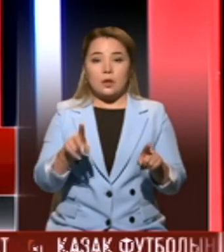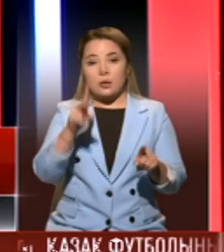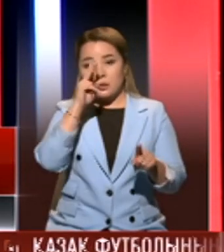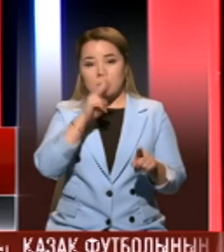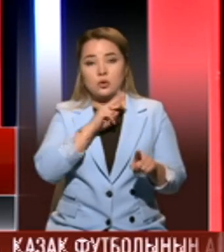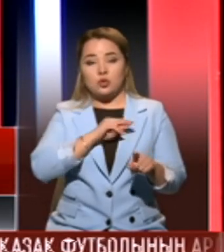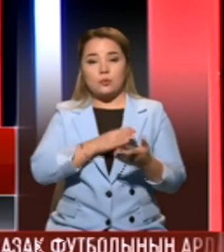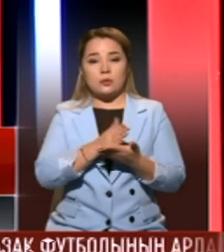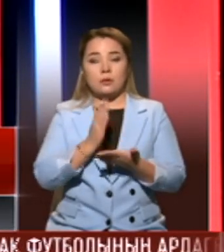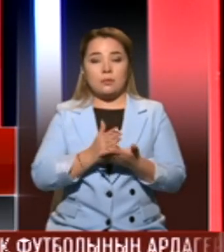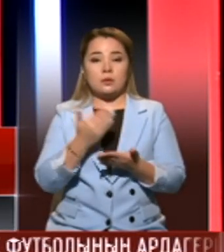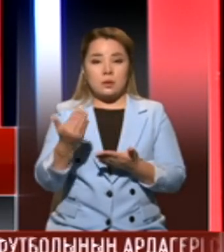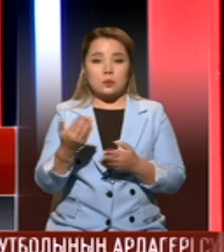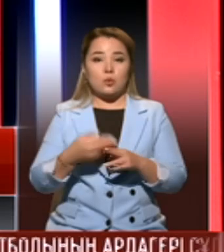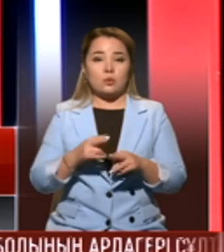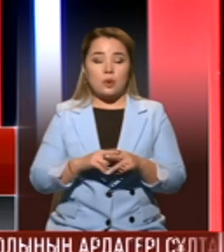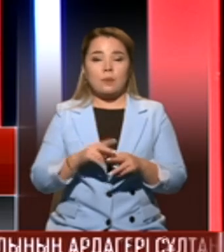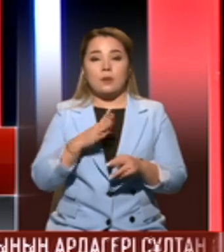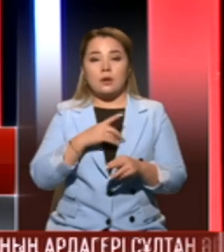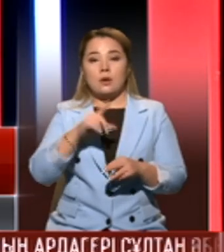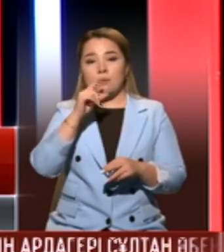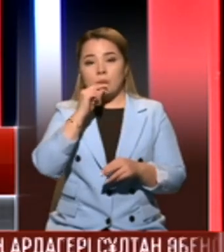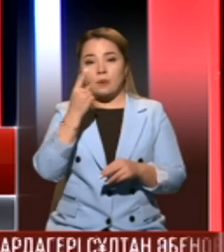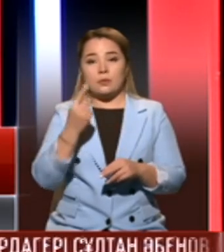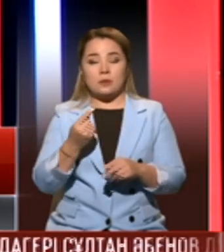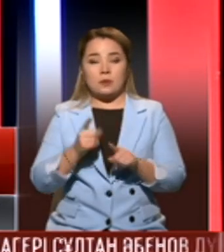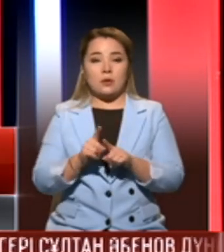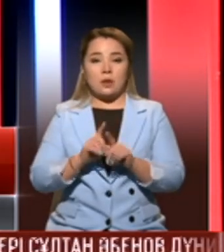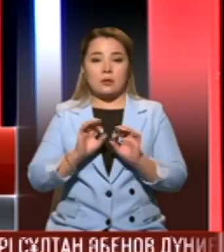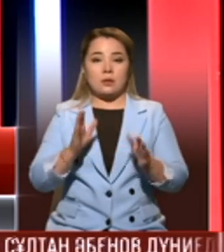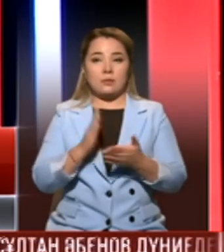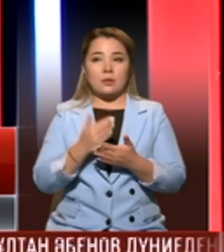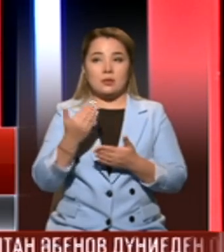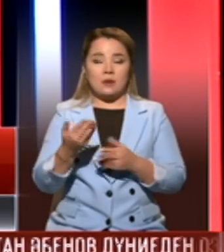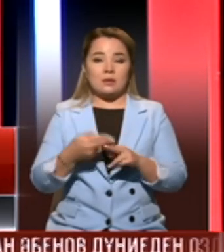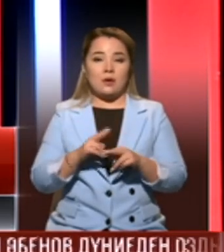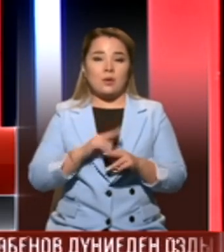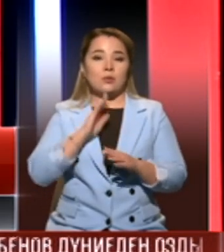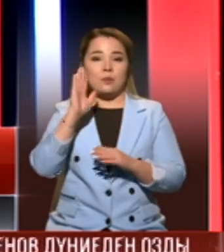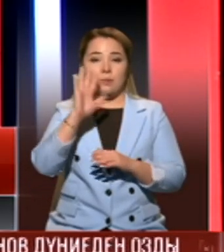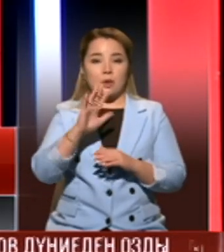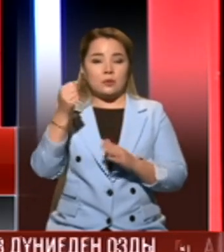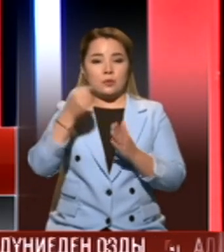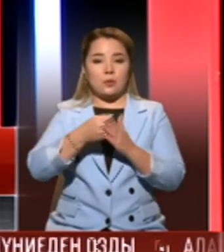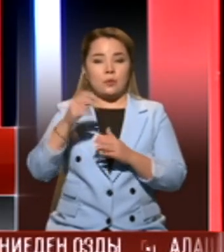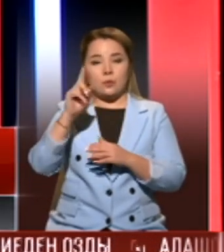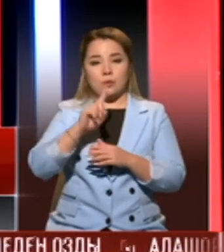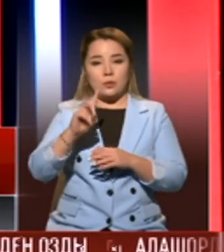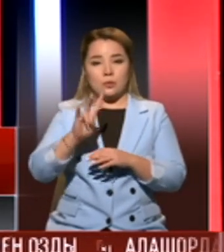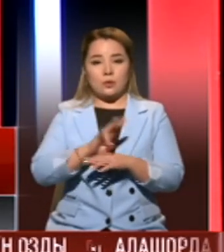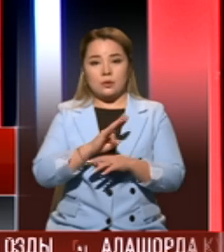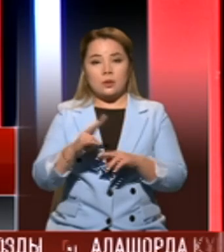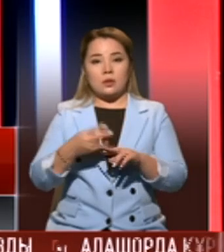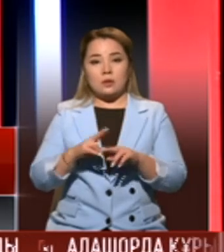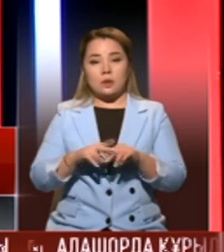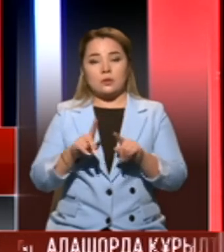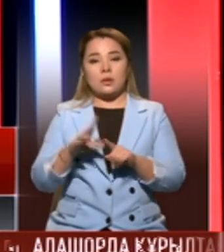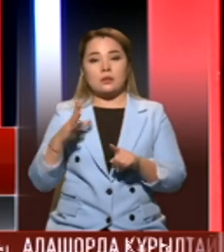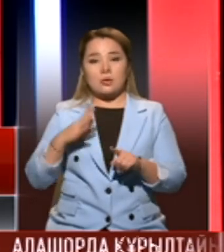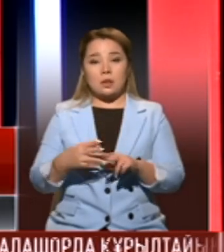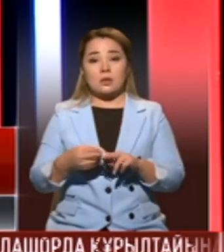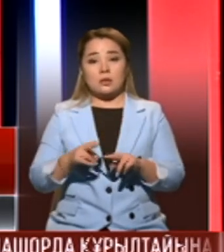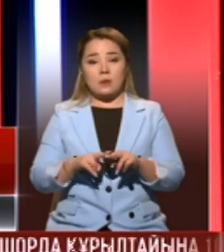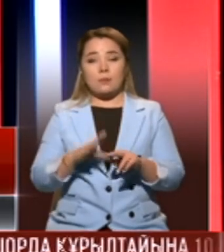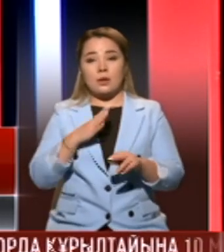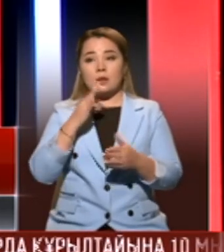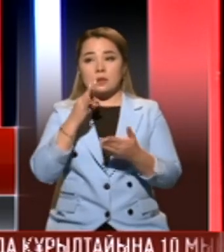жұмыс істейсіздер мысалы. Оның үстіне бір күн ораза деп жаңа Бақытжан мырза жақсы айтты. Таңнан атысынан түннің батысына дейін. Бұл сұраққа